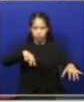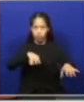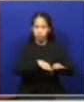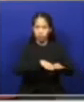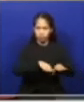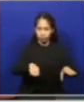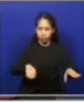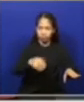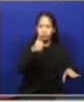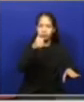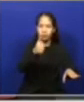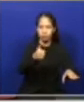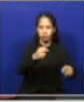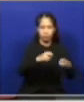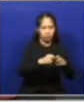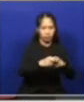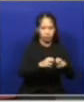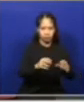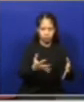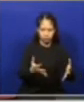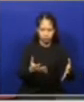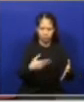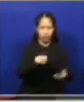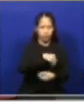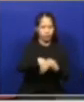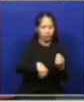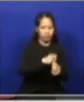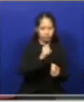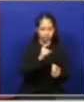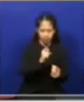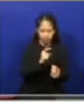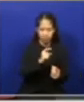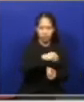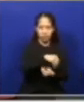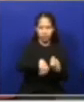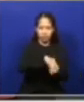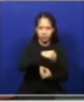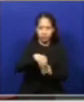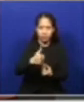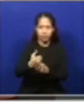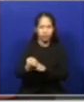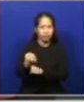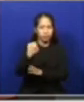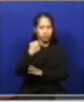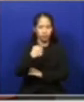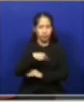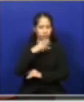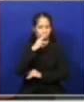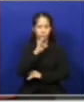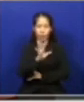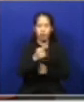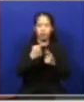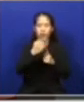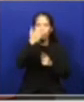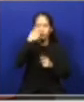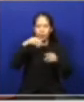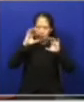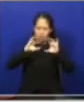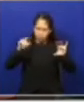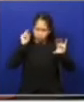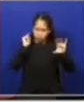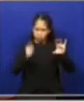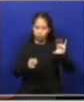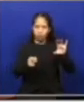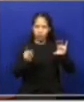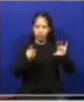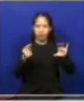ที่มีความคล่องตัวให้แข็งแรงให้เข้มแข็งดิฉันไม่ว่าค่ะแต่ทำไมรัฐบาลต้องไปยัดเยียดเอาพันธกิจลัก